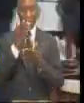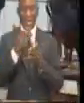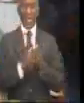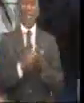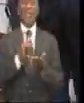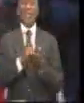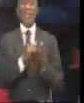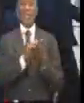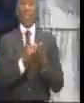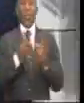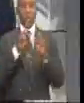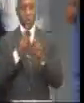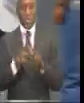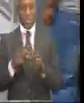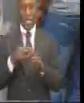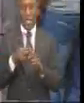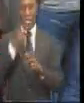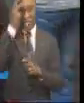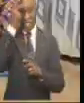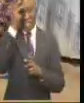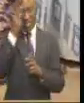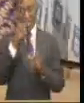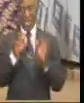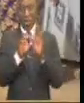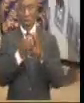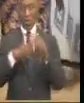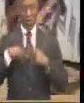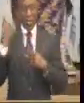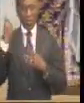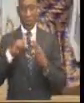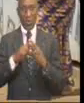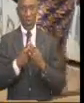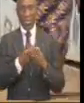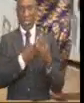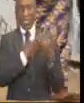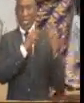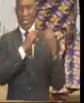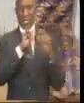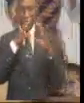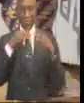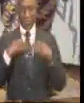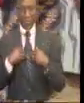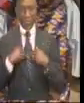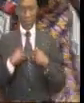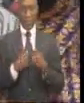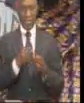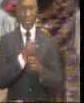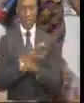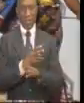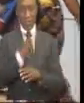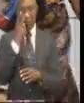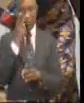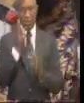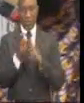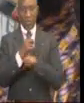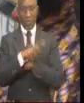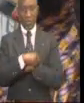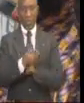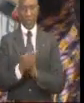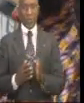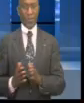toutes les tentatives pour rencontrer les responsables de l'OCC Lubumbashi sont restées sans succès.